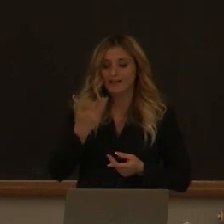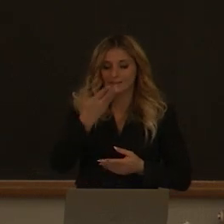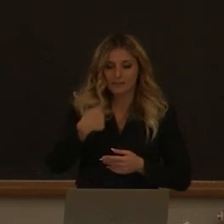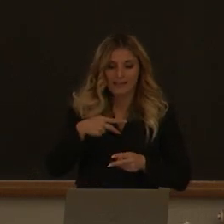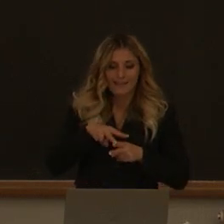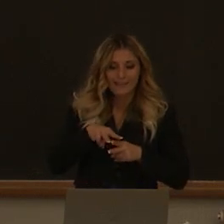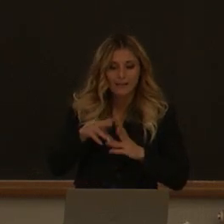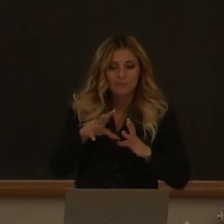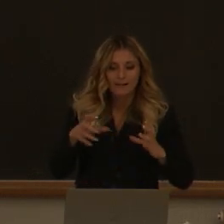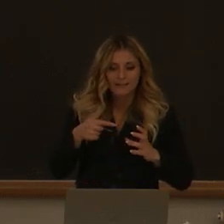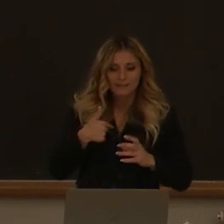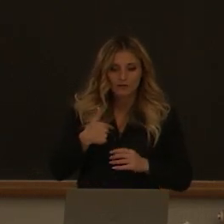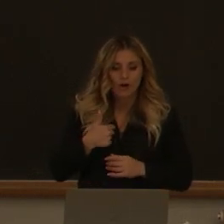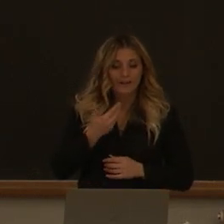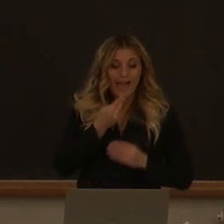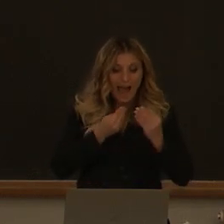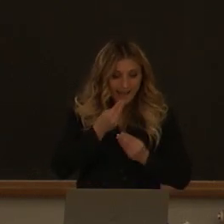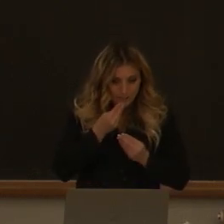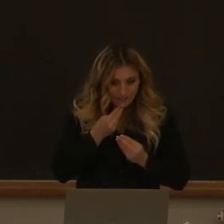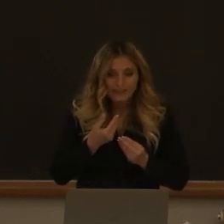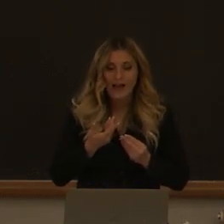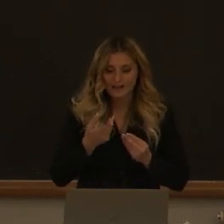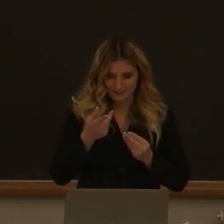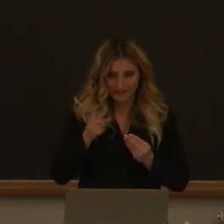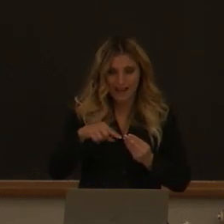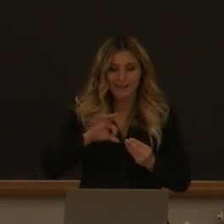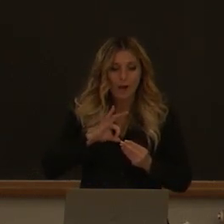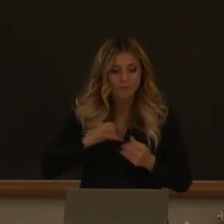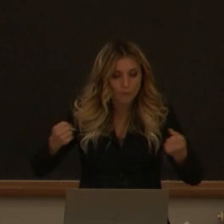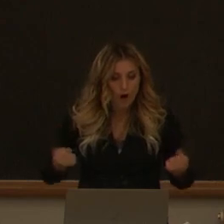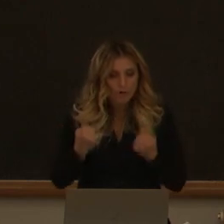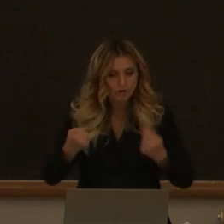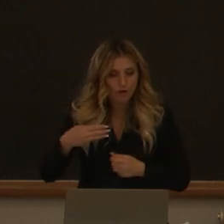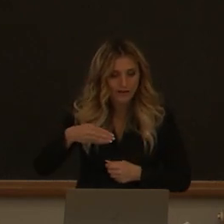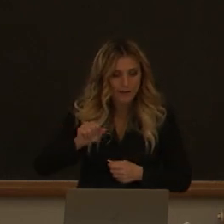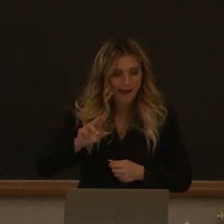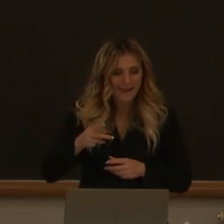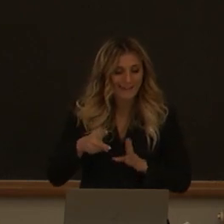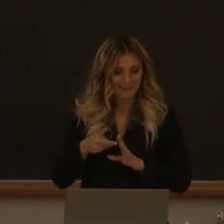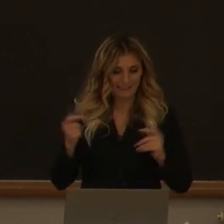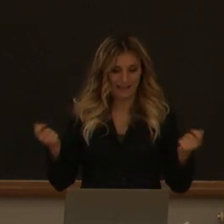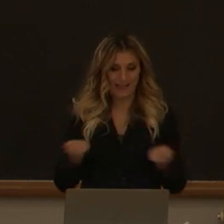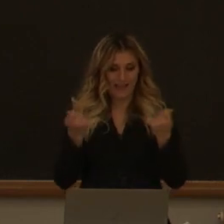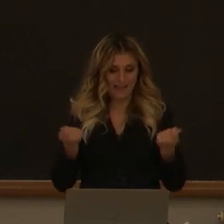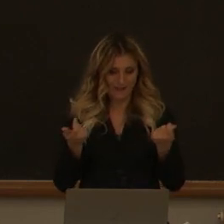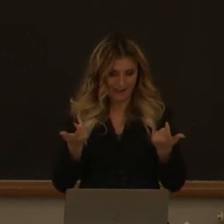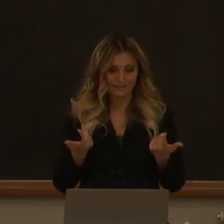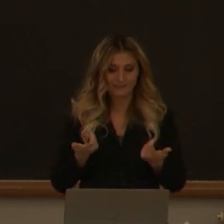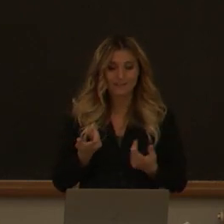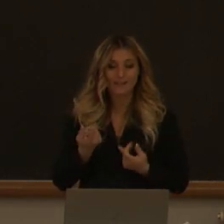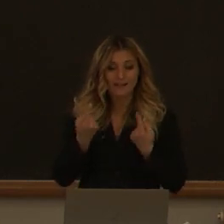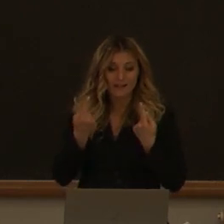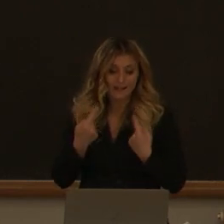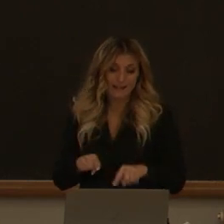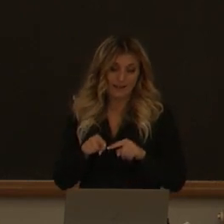in aziende dell'enogastronomia agroalimentare e della promozione marketing di alimenti, così come quelli in biotecnologie